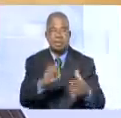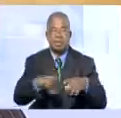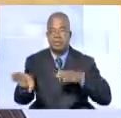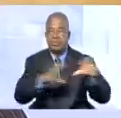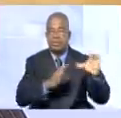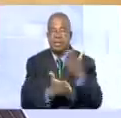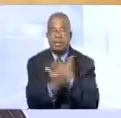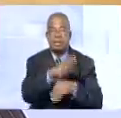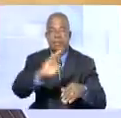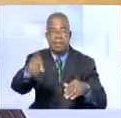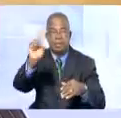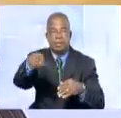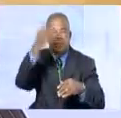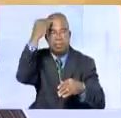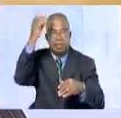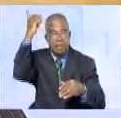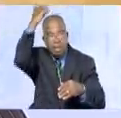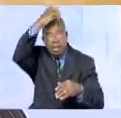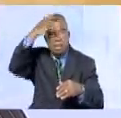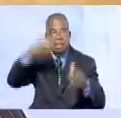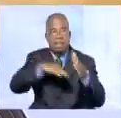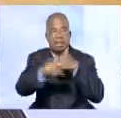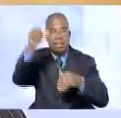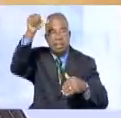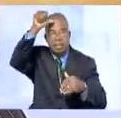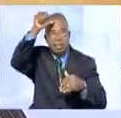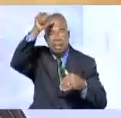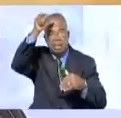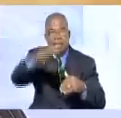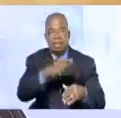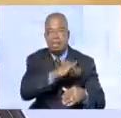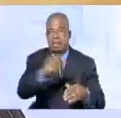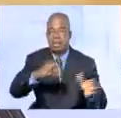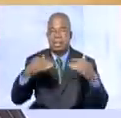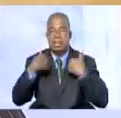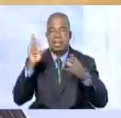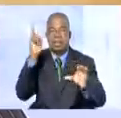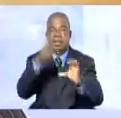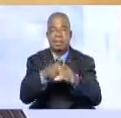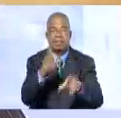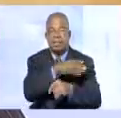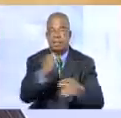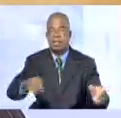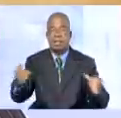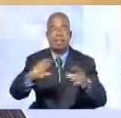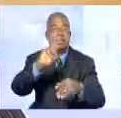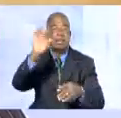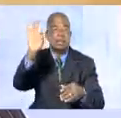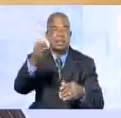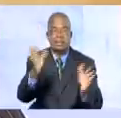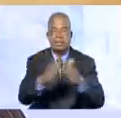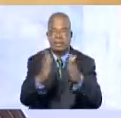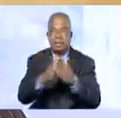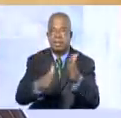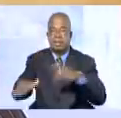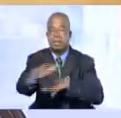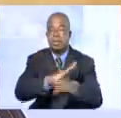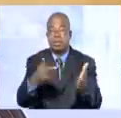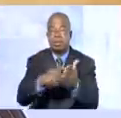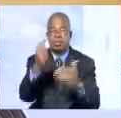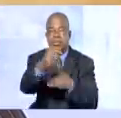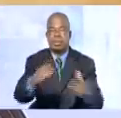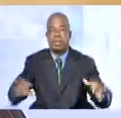le chef du gouvernement en Inde. Daniel Kablan-Duncan a participé à New Delhi au 9e conclave sur le projet de